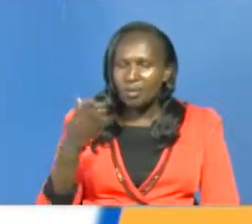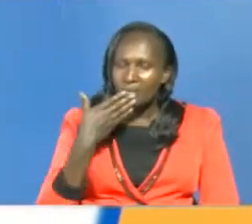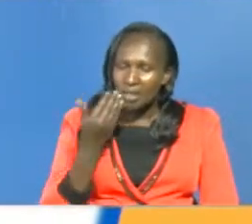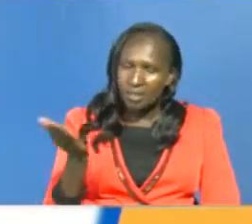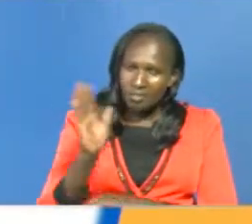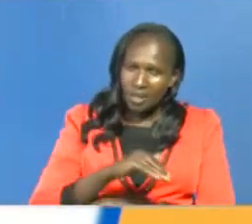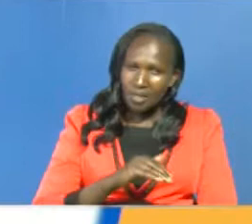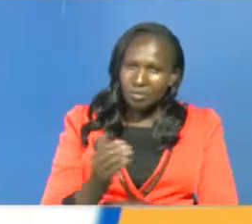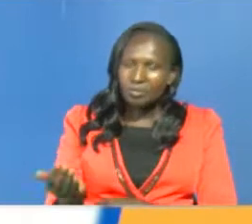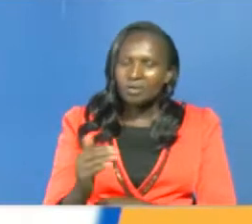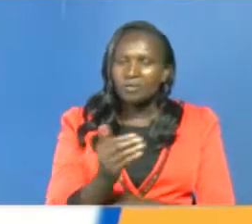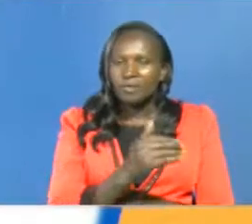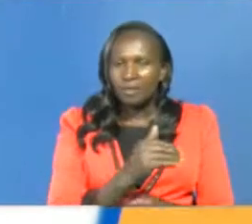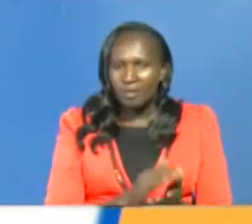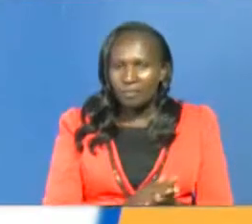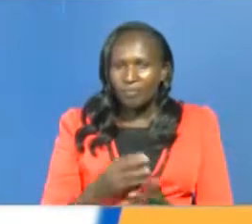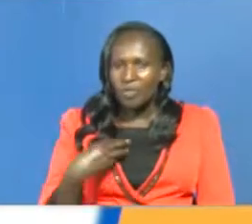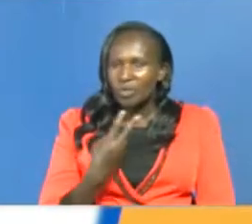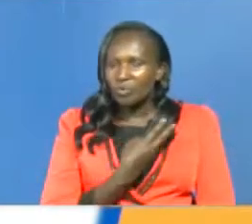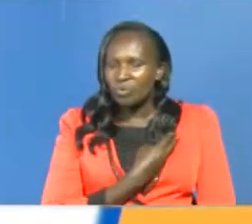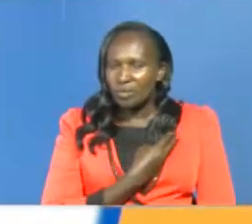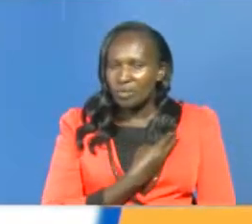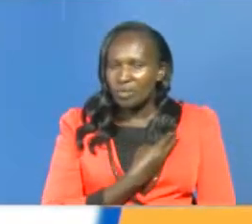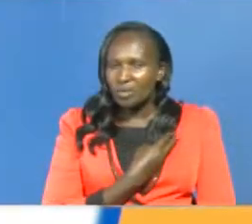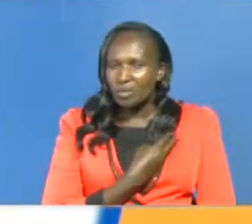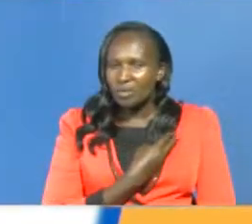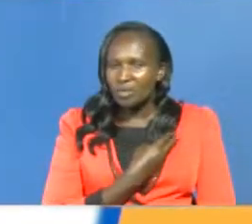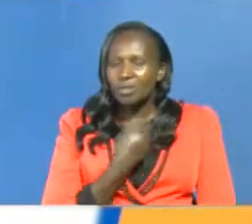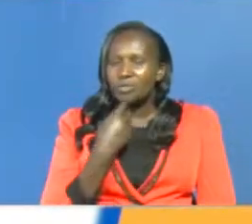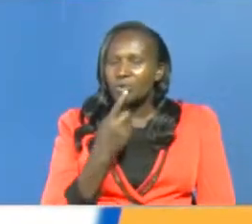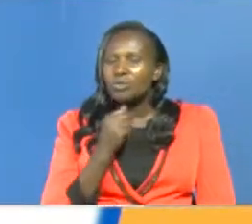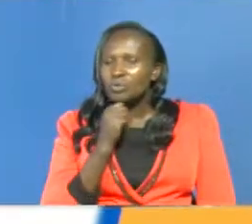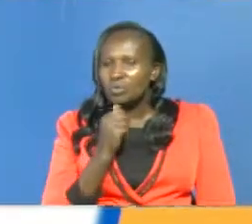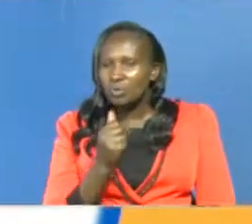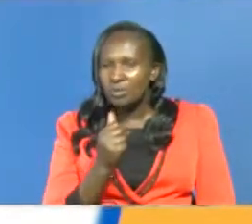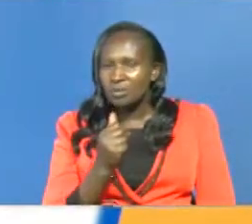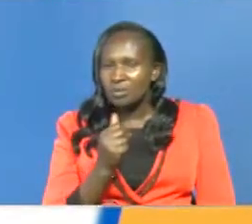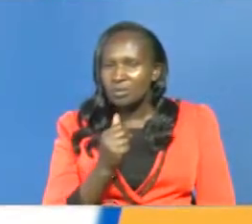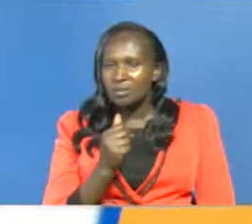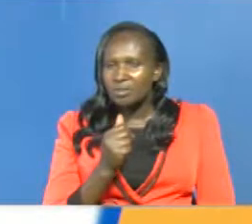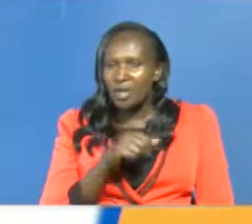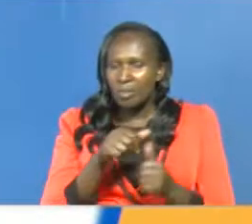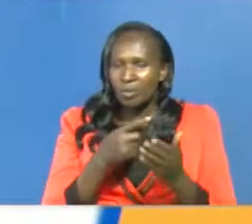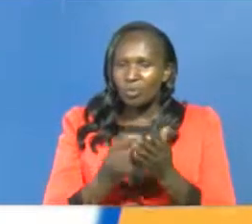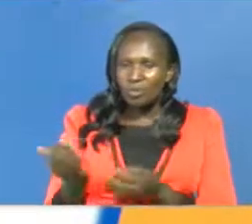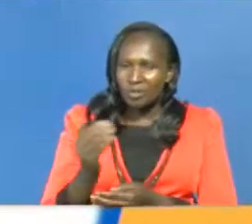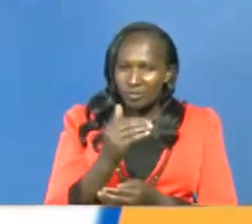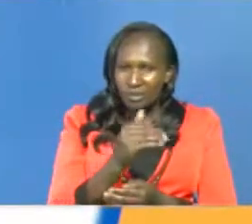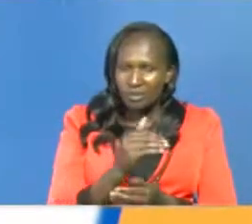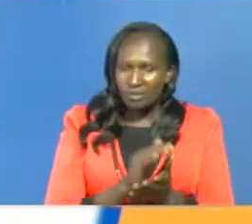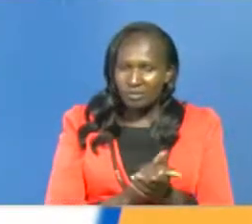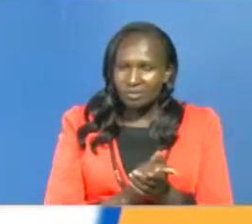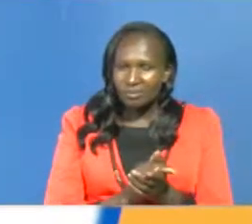referendum. Sisi hiyo ndio tunaomba. Ili isiwe hii IEBC tena after referendum, those that will